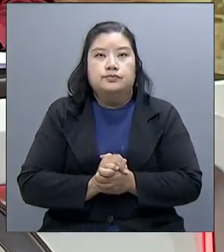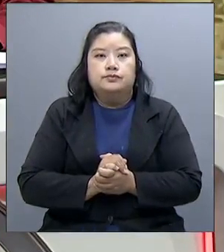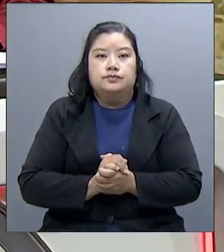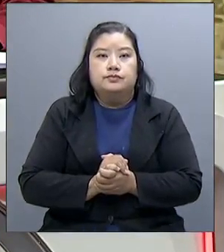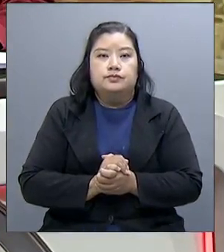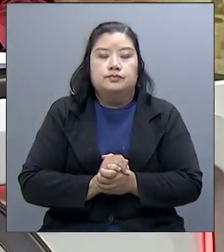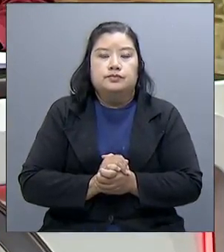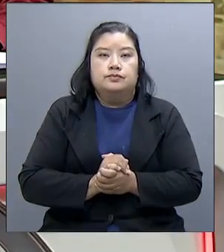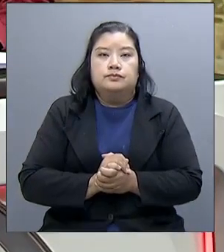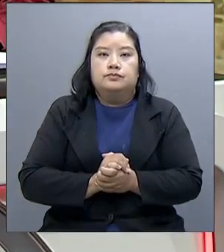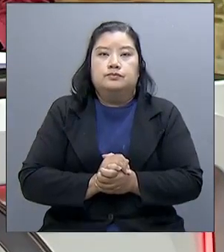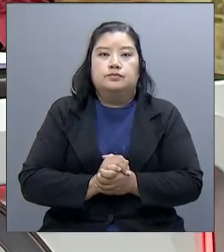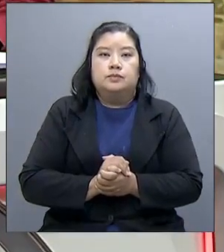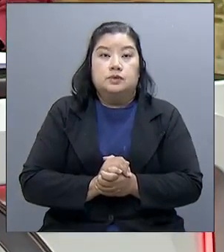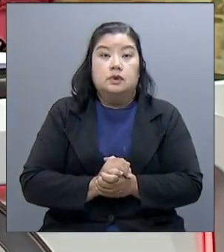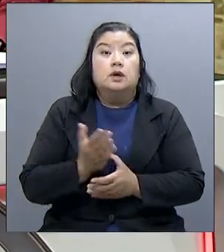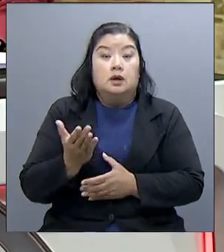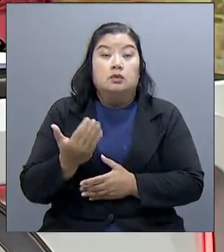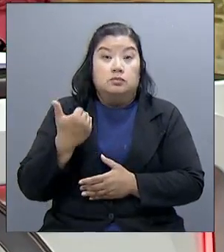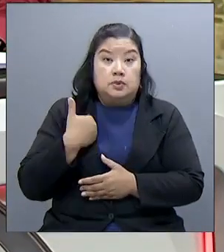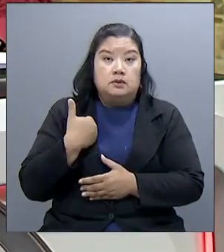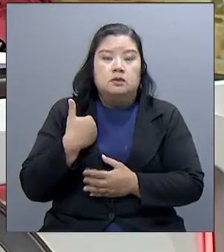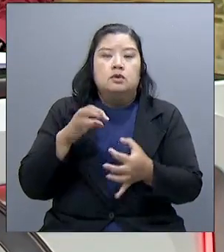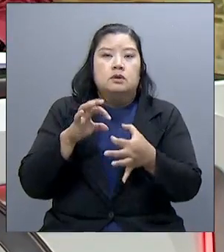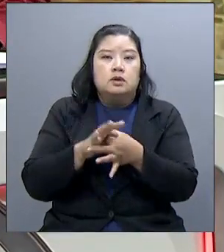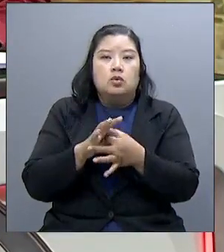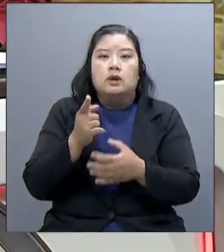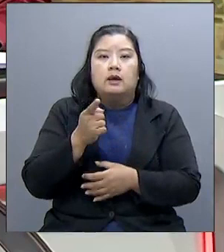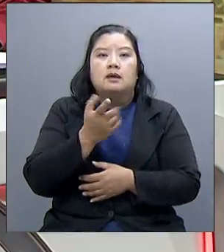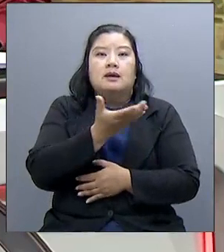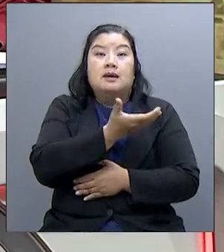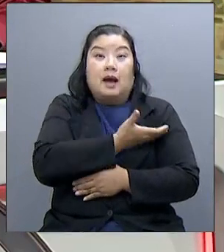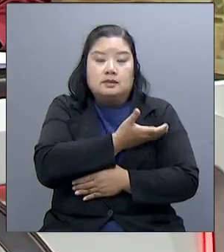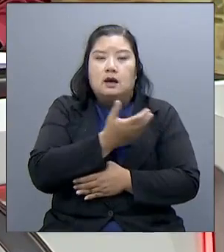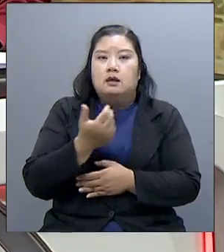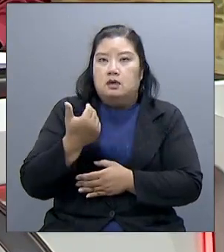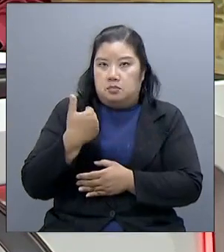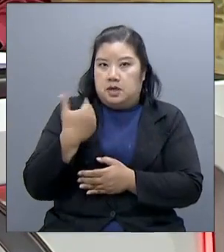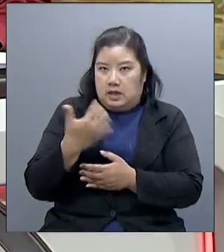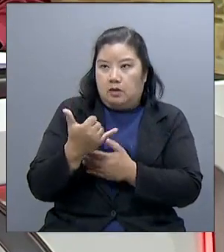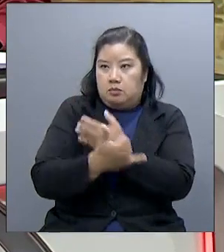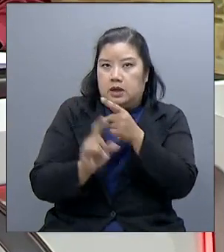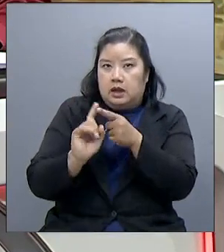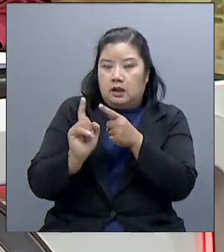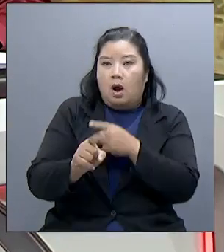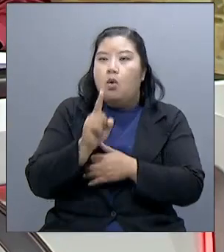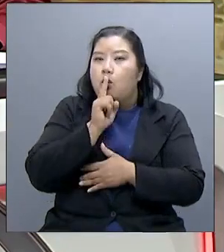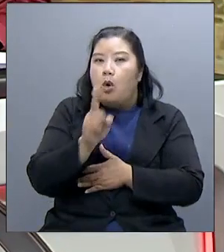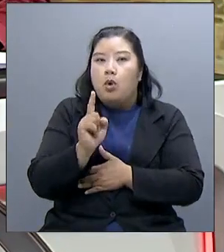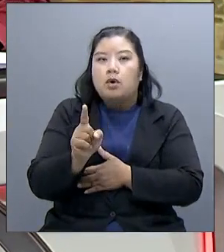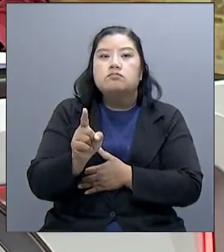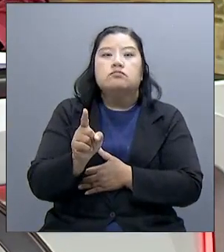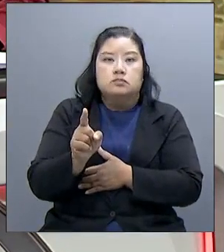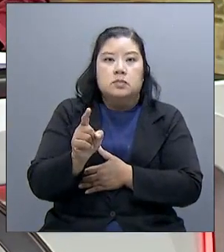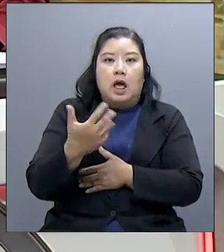สถานการณ์ที่เกิดขึ้นในกาซาในเวลานี้มีจุดที่ทั่วโลกส่งเสียงประณามออกมานะคะนอกเหนือจากส